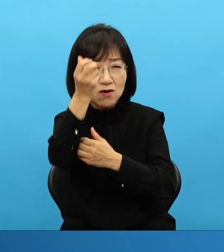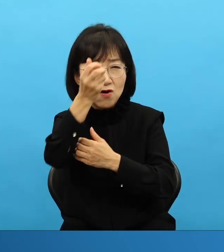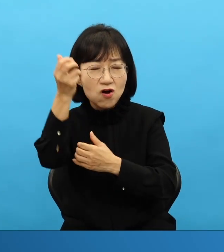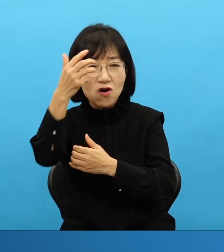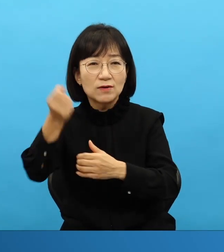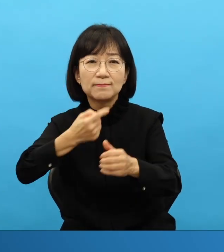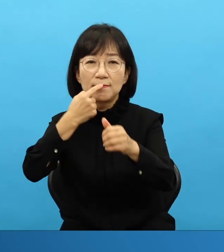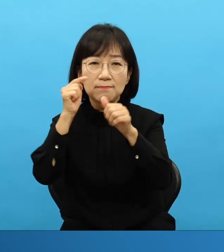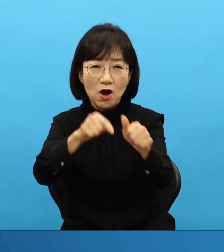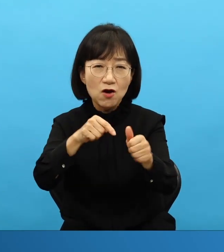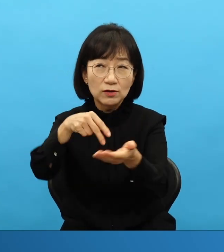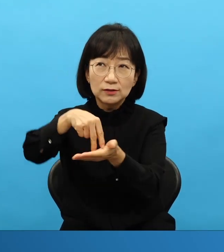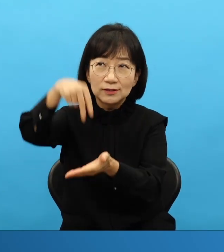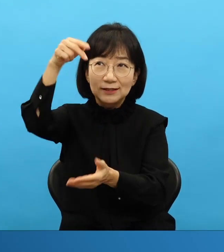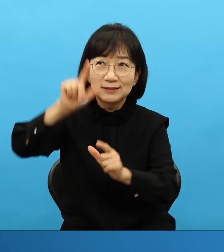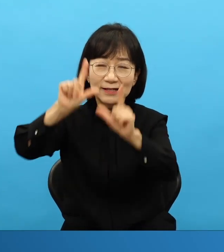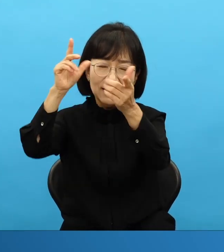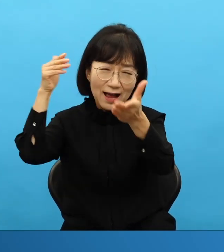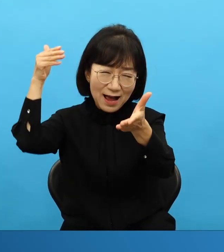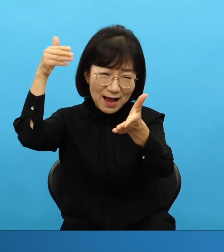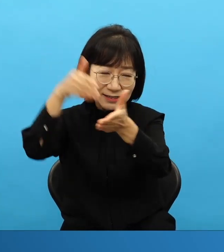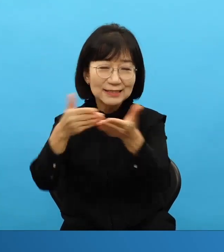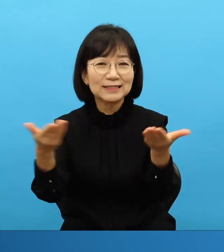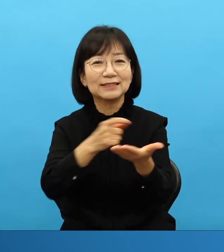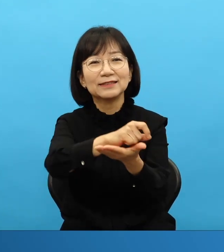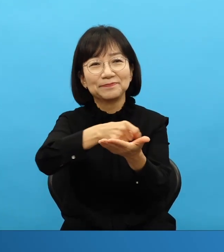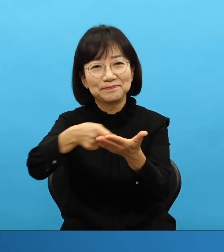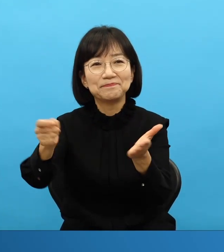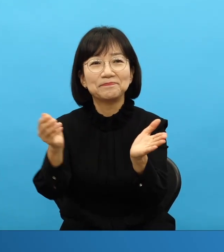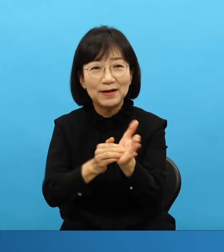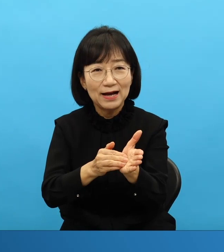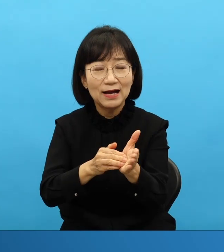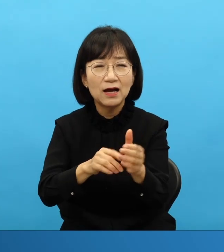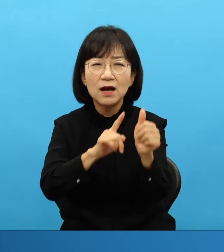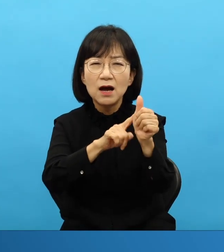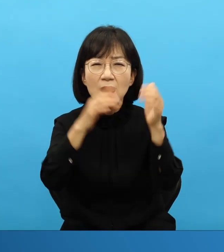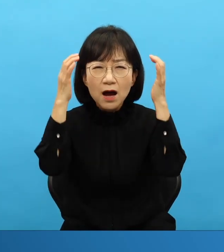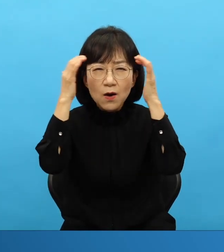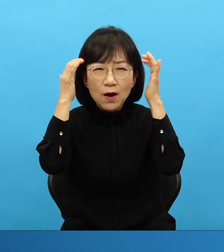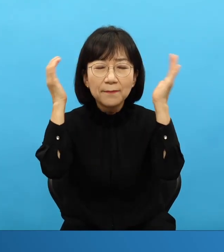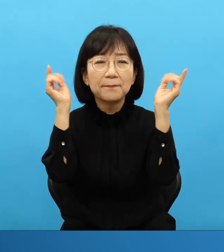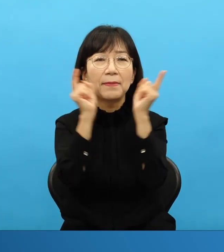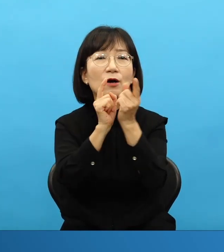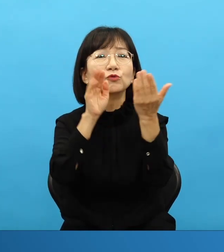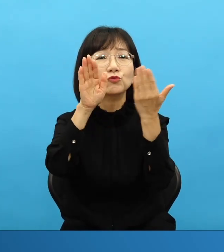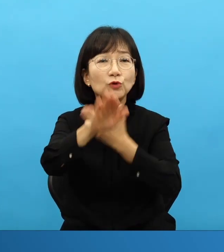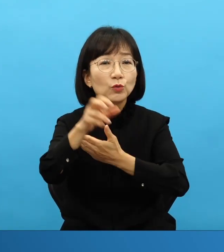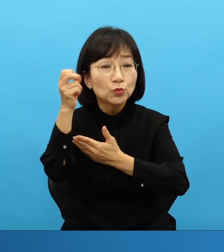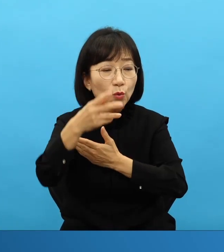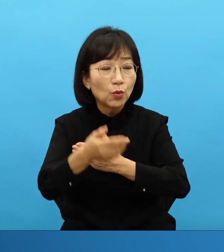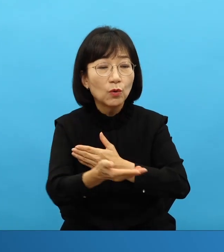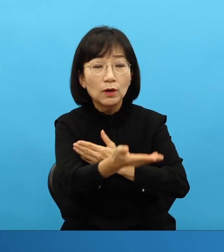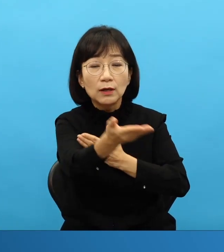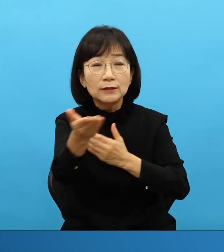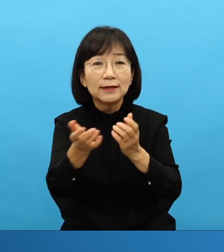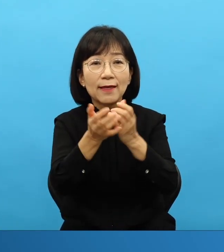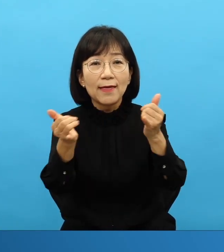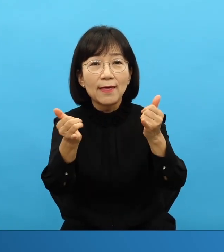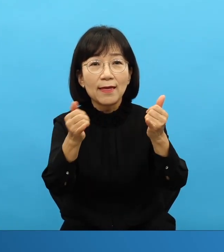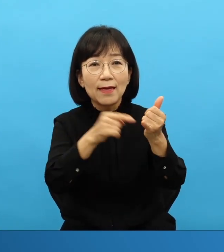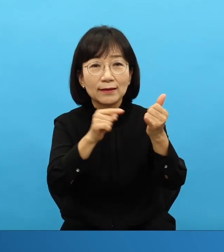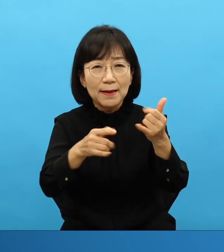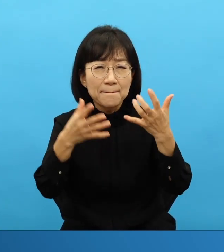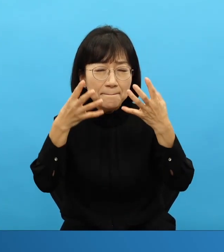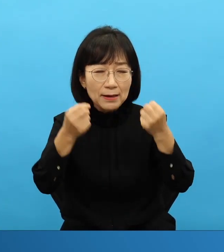명하시고 성천하신 날까지의 일을 기록하였노라. 그가 고난받으신 후에 또한 그들에게 확실한